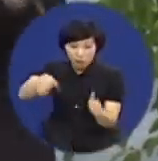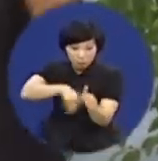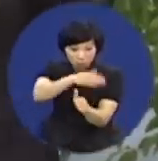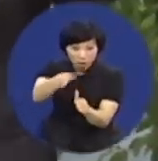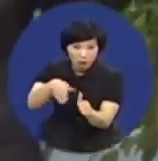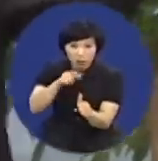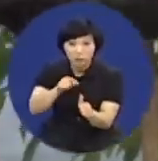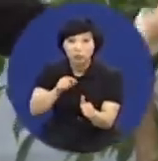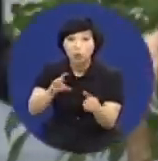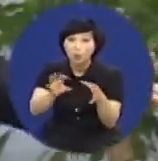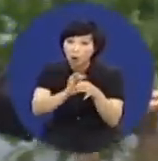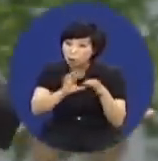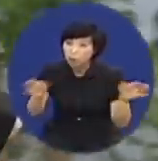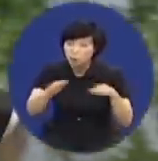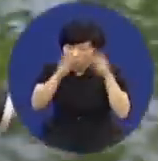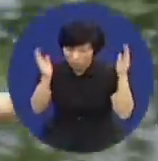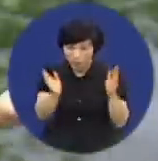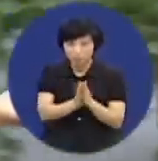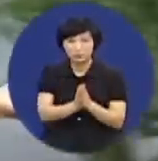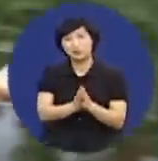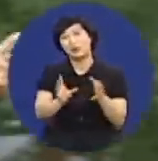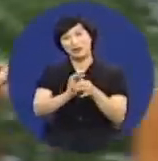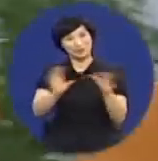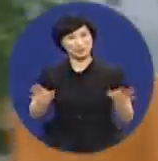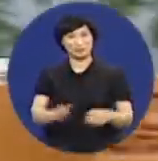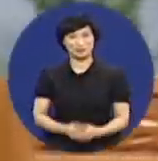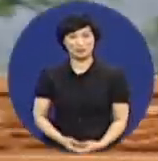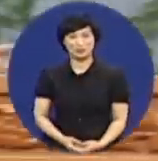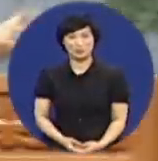どのような状況に置かれていてもいいんだ。